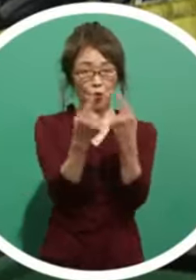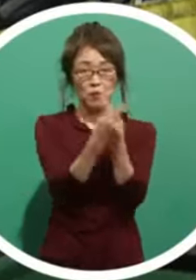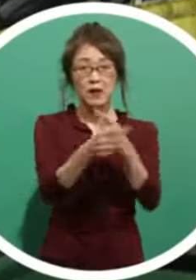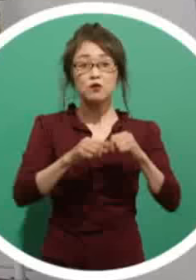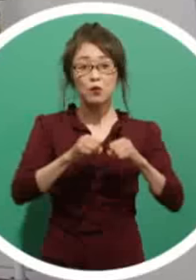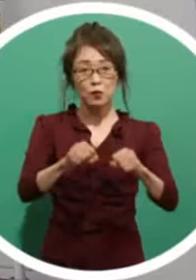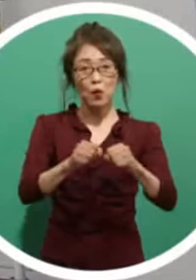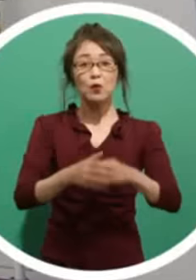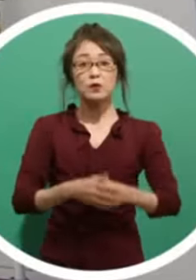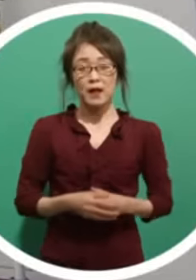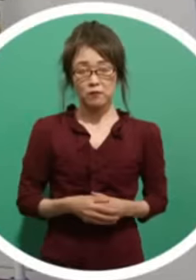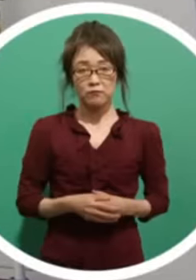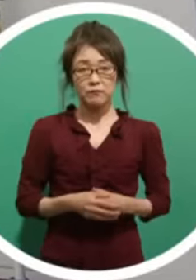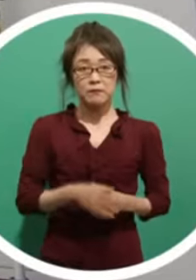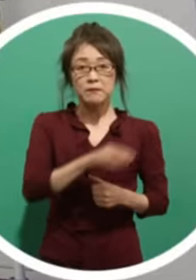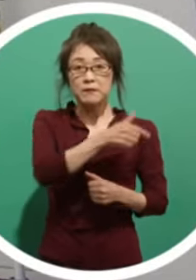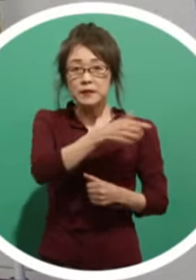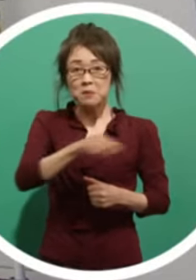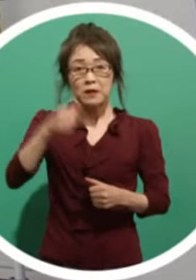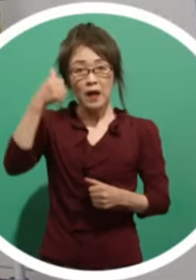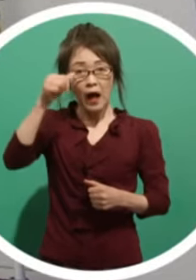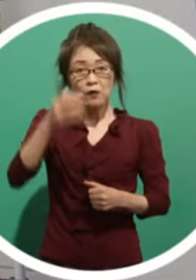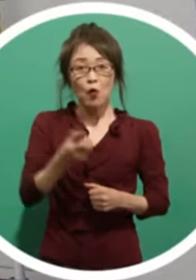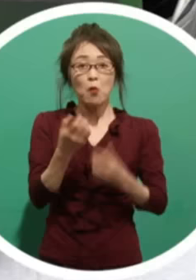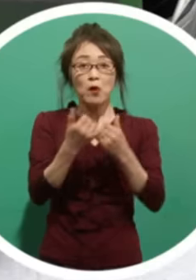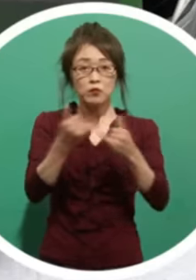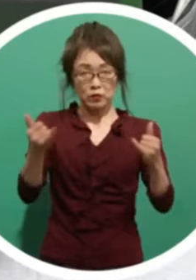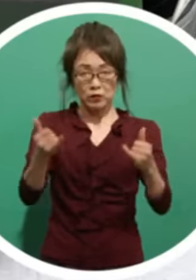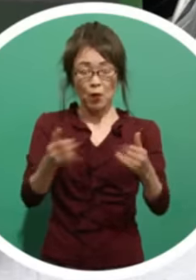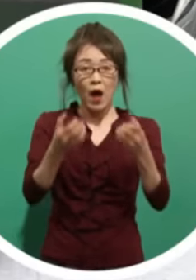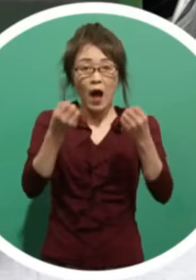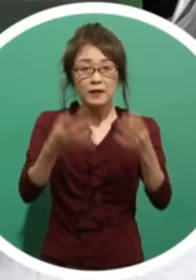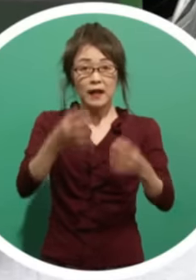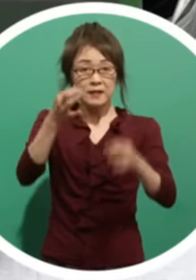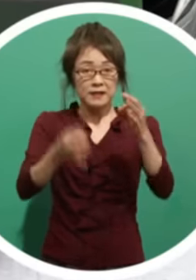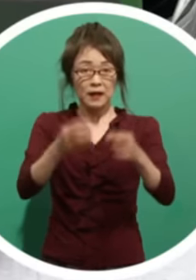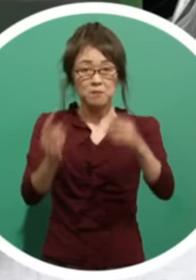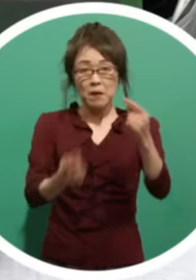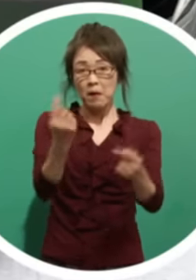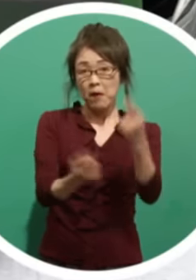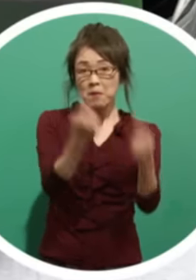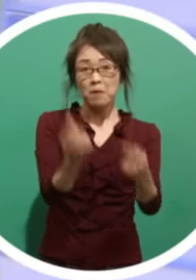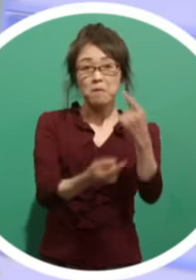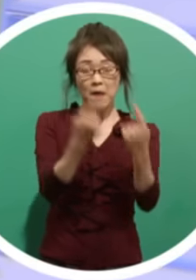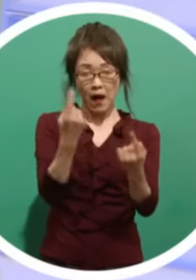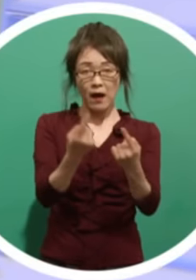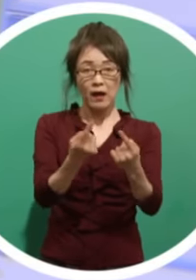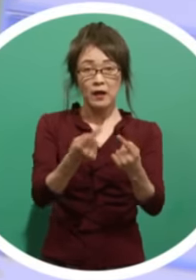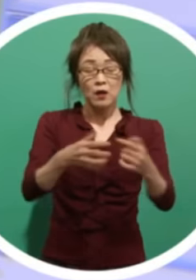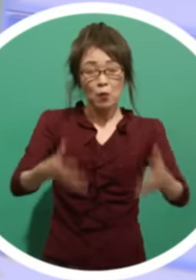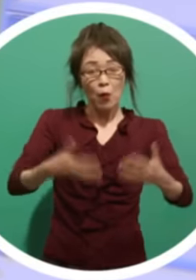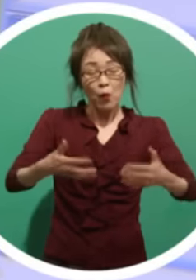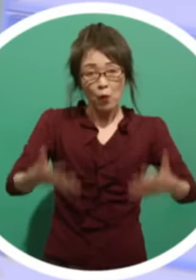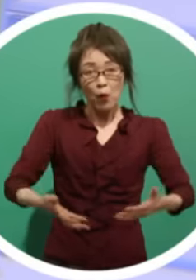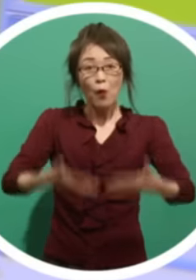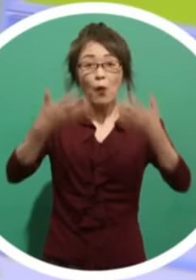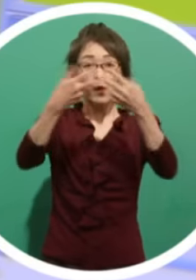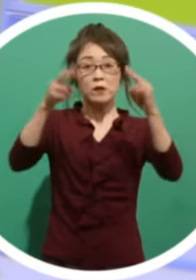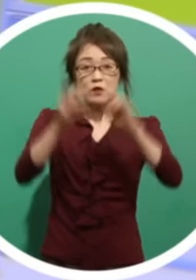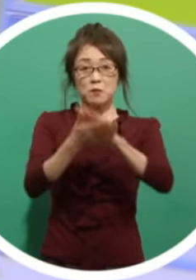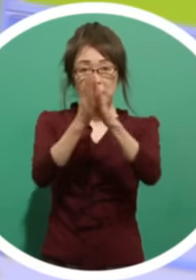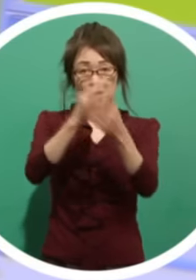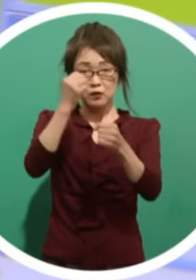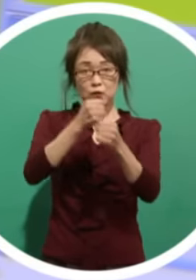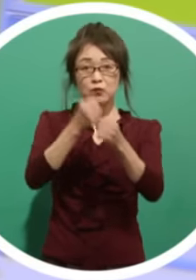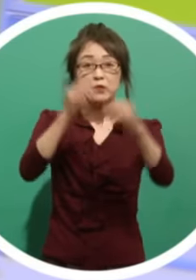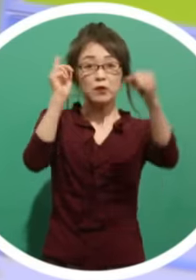ーション。さまざまなアイデアを持った人たちによって、新たな価値が次々と生まれる活気ある広島